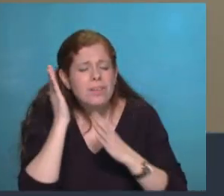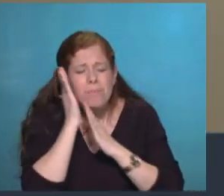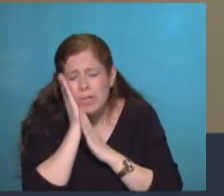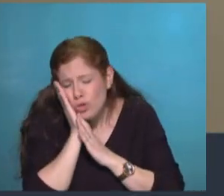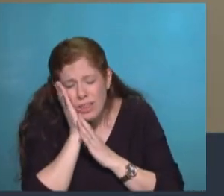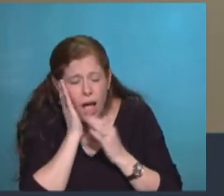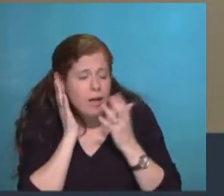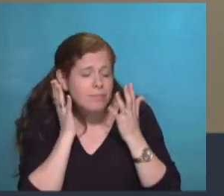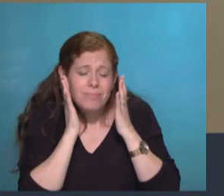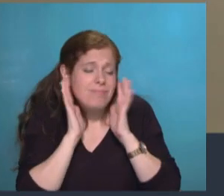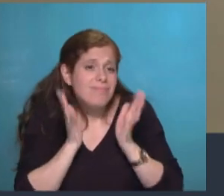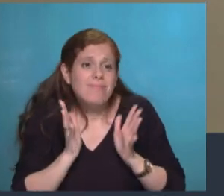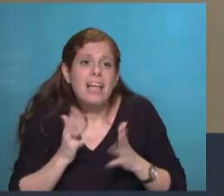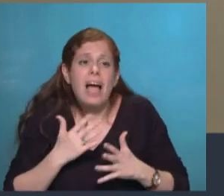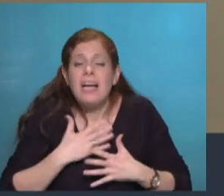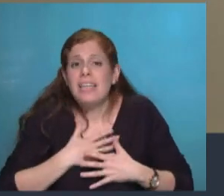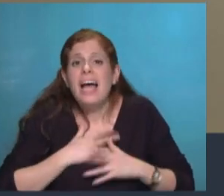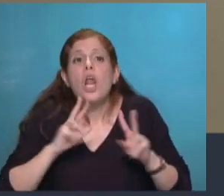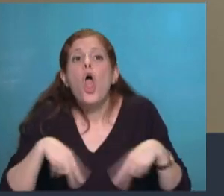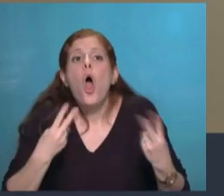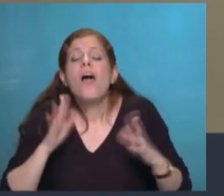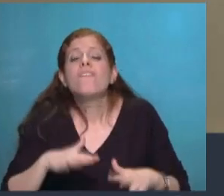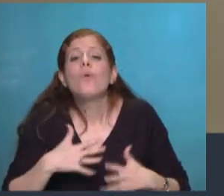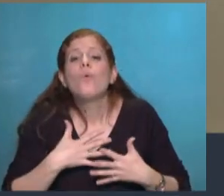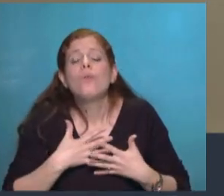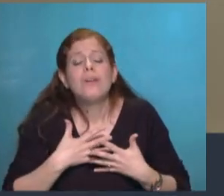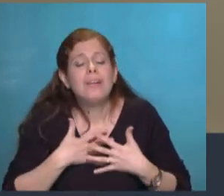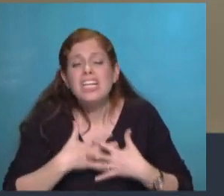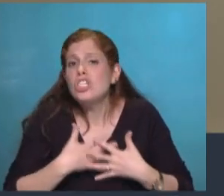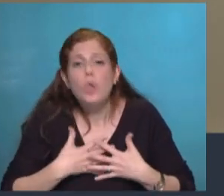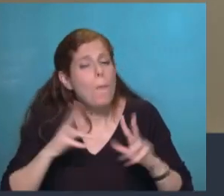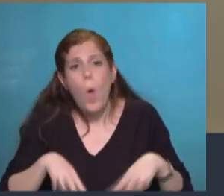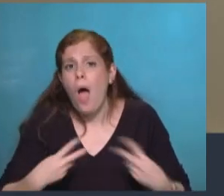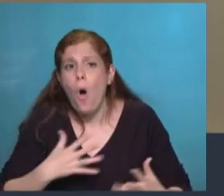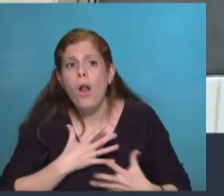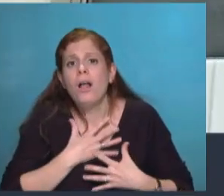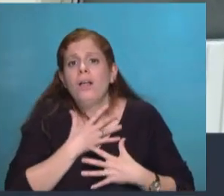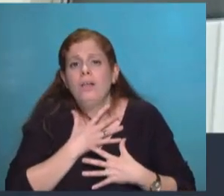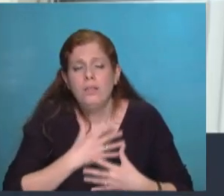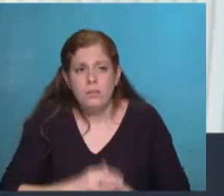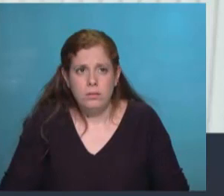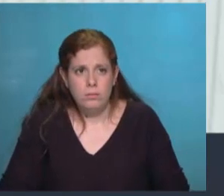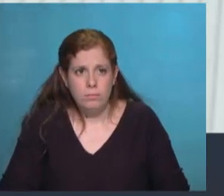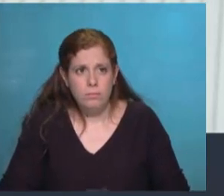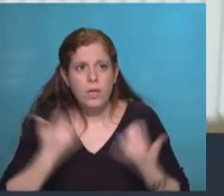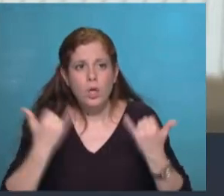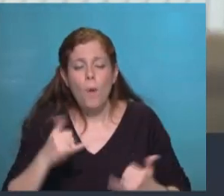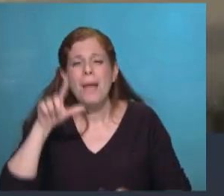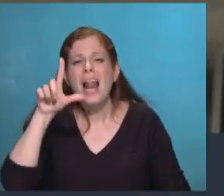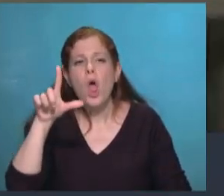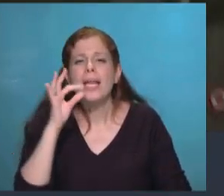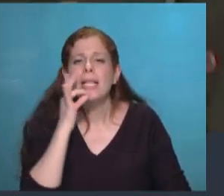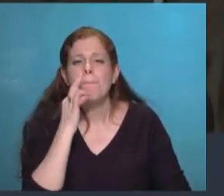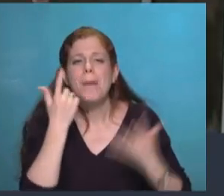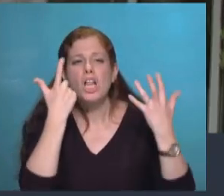בשינה, אז אני לא יכול אפילו לנשום. היום לאוניד, בן